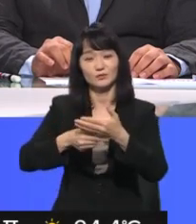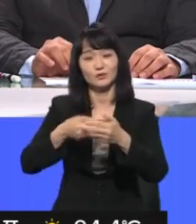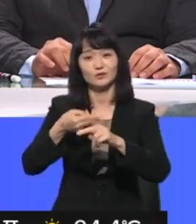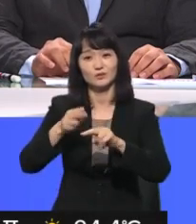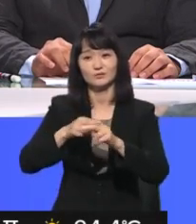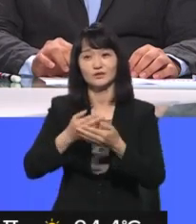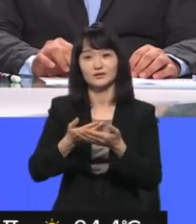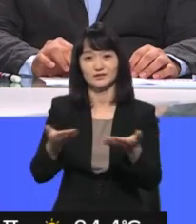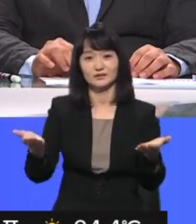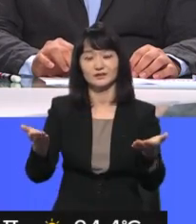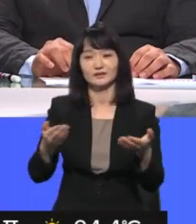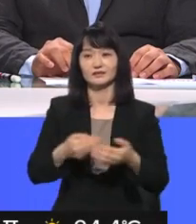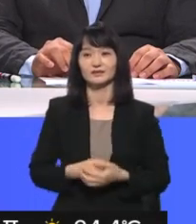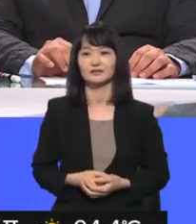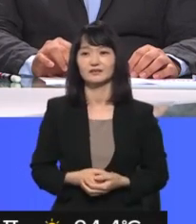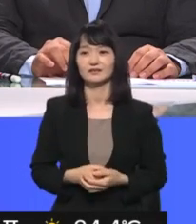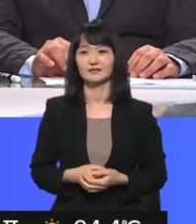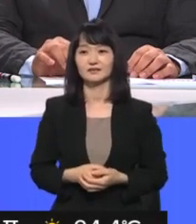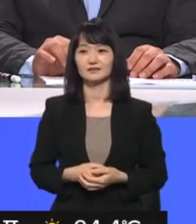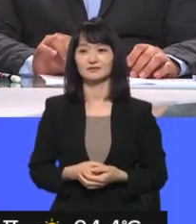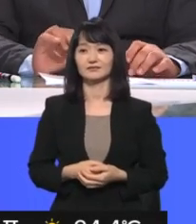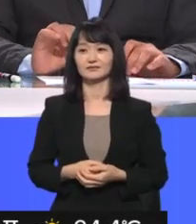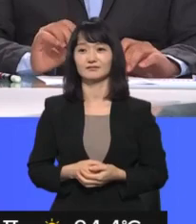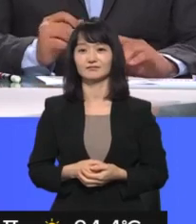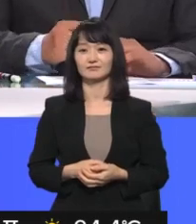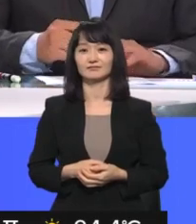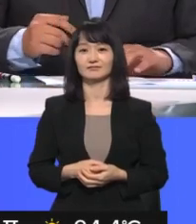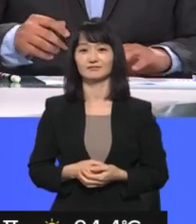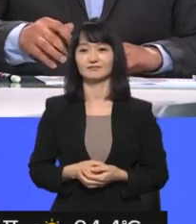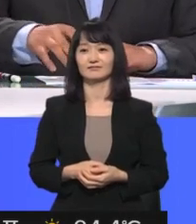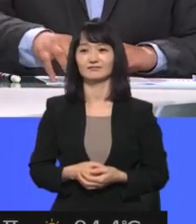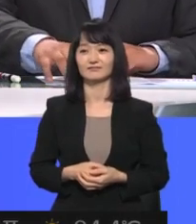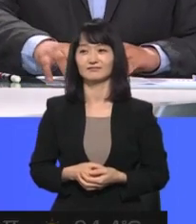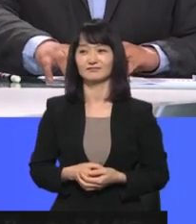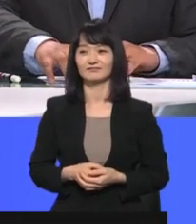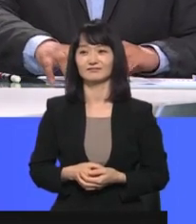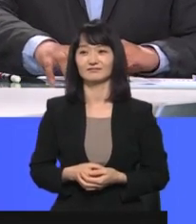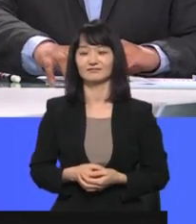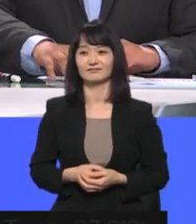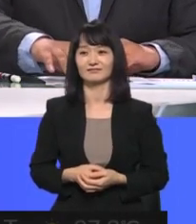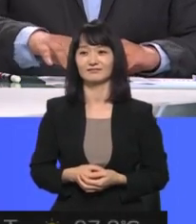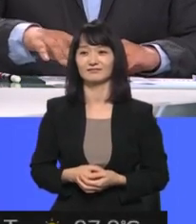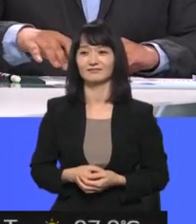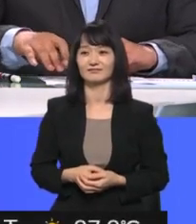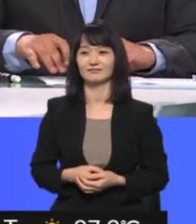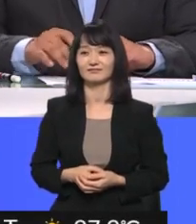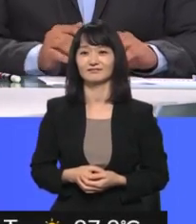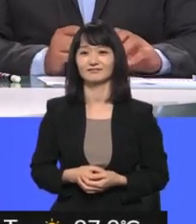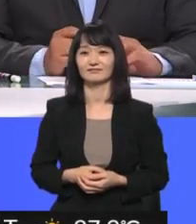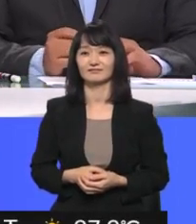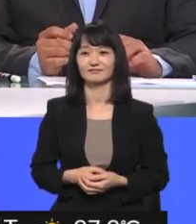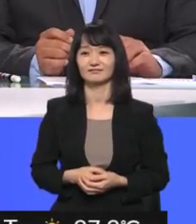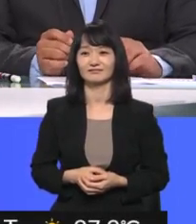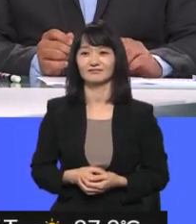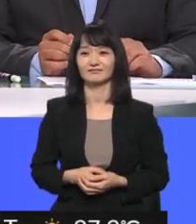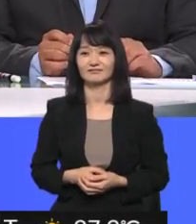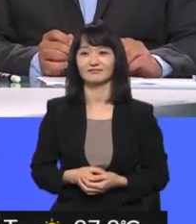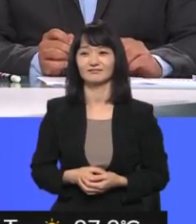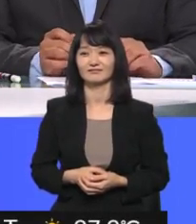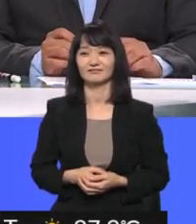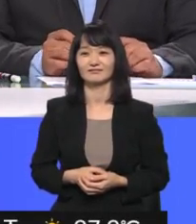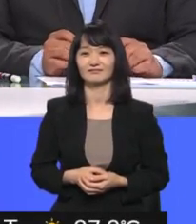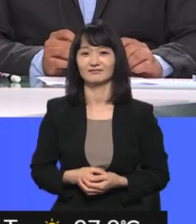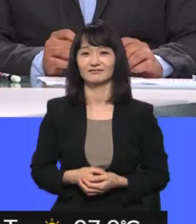요부분 드리면 될까요 우리가 앞에 제한이 그러나 라라 왜냐 됐었던 대거 있잖아요 음악에 따라 맨 처음에 찌개도 다 되니까